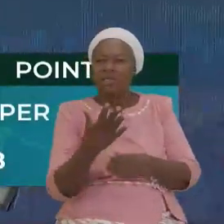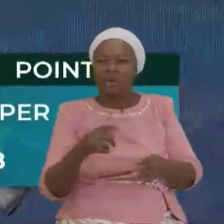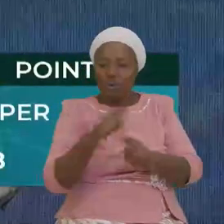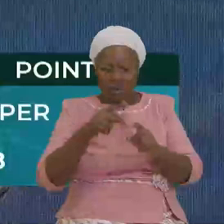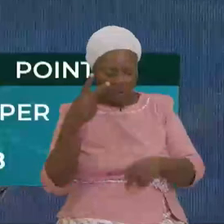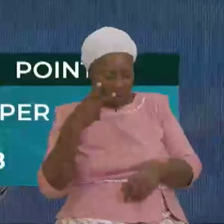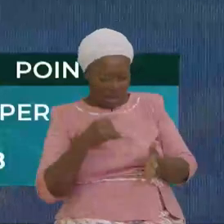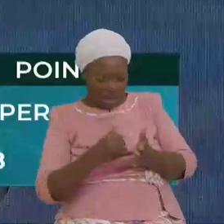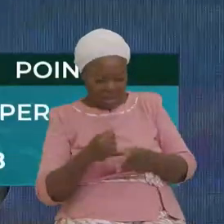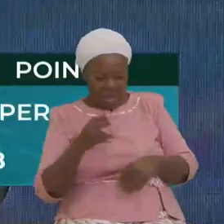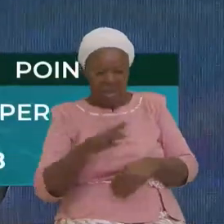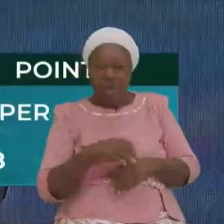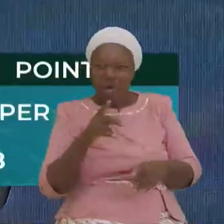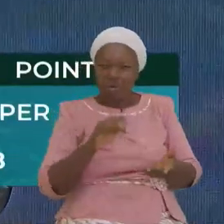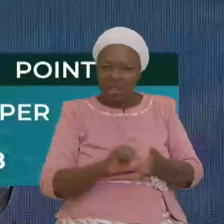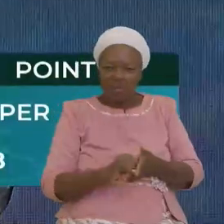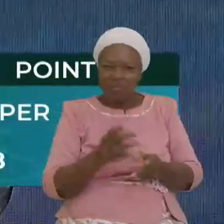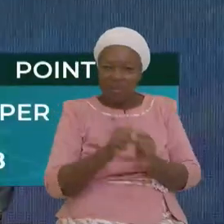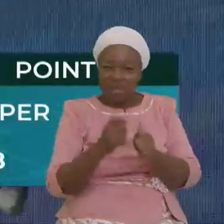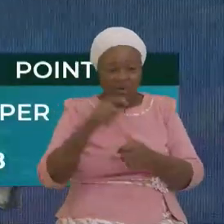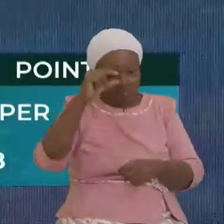Et une petite herbe.